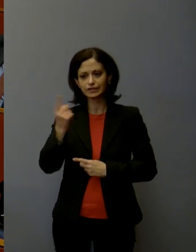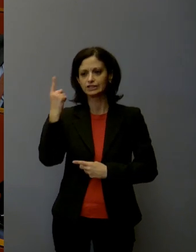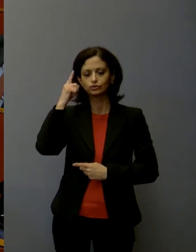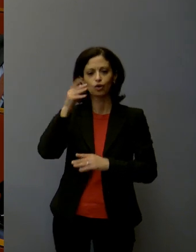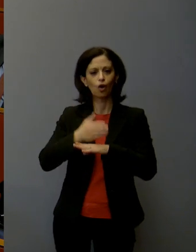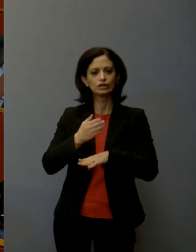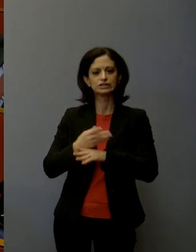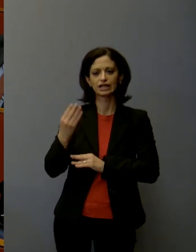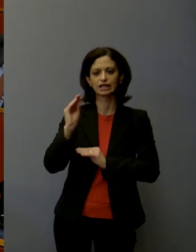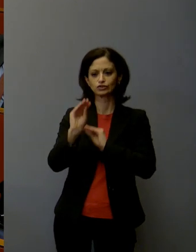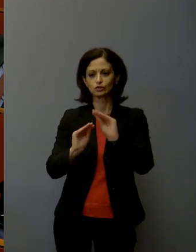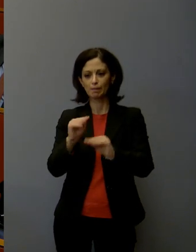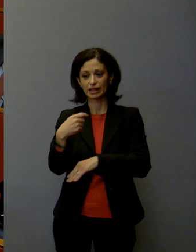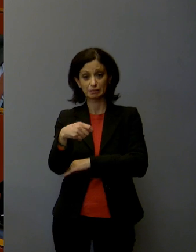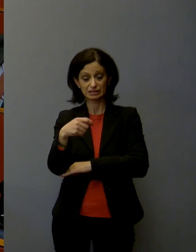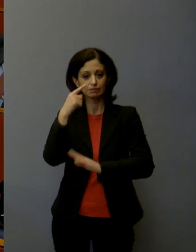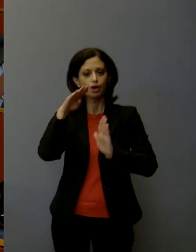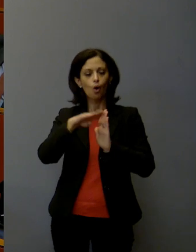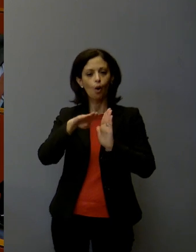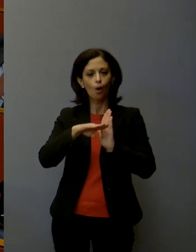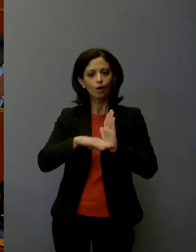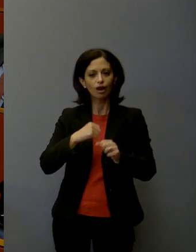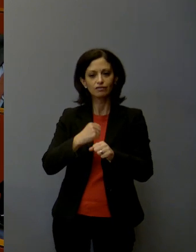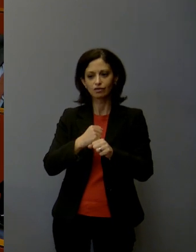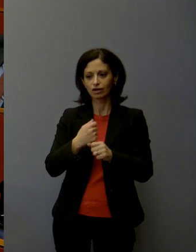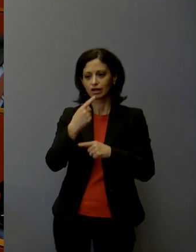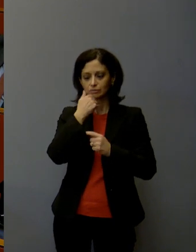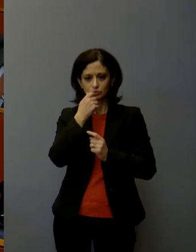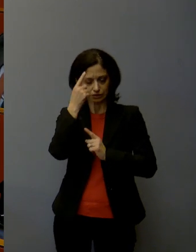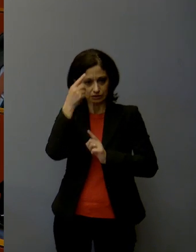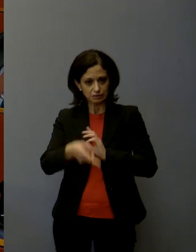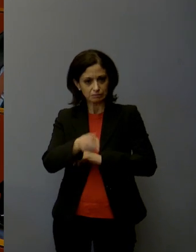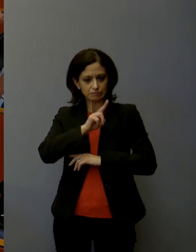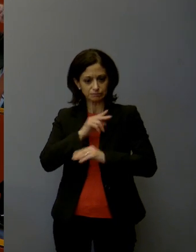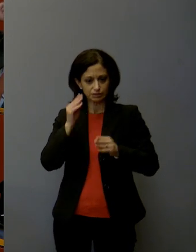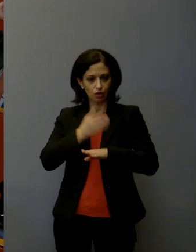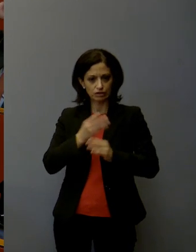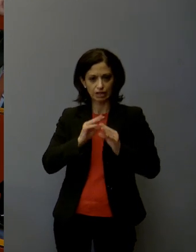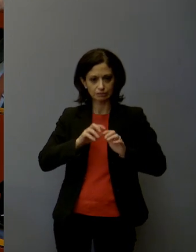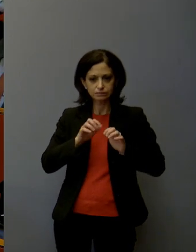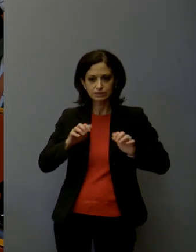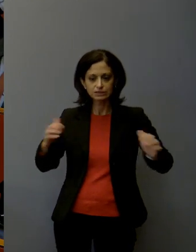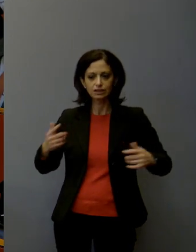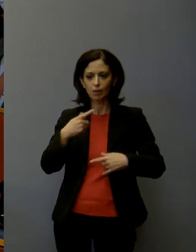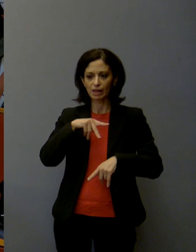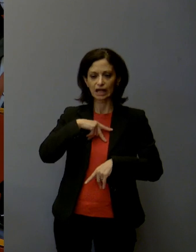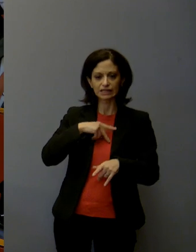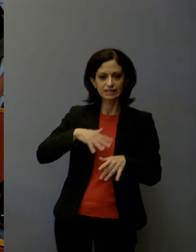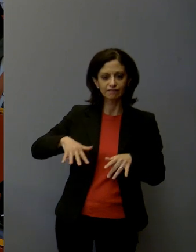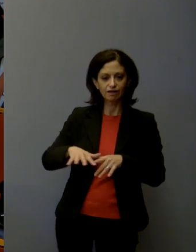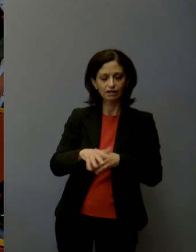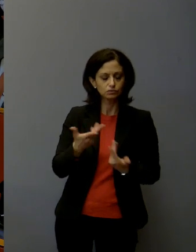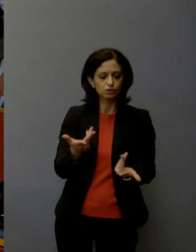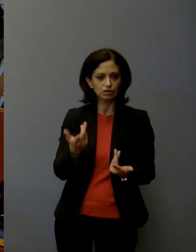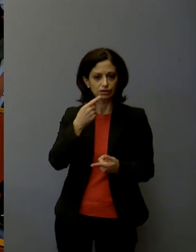consigliere al presidente sull'ordine dei lavori non vedo perché lei non debba rispondere alla presenza di tutti i consiglieri Che cosa c'è di Riservato tra il dire